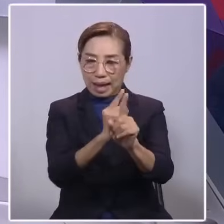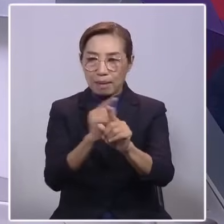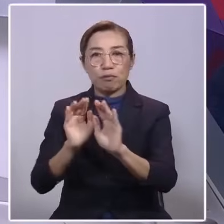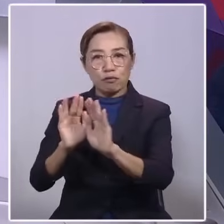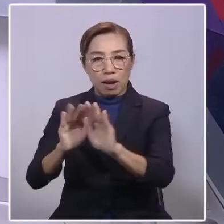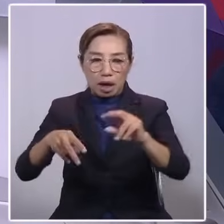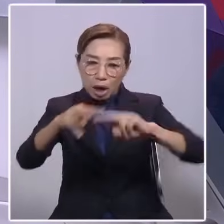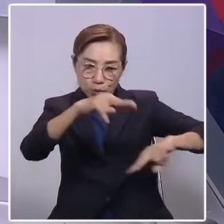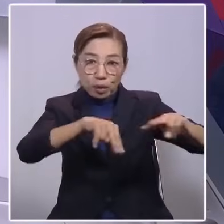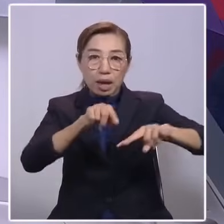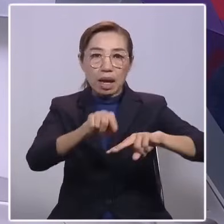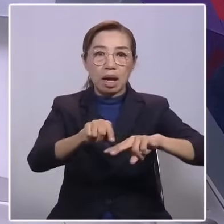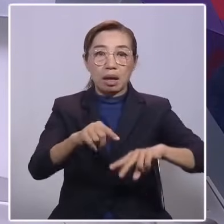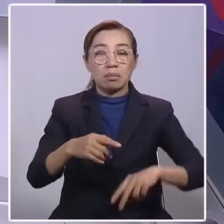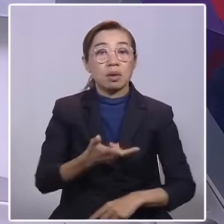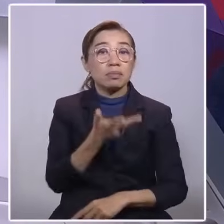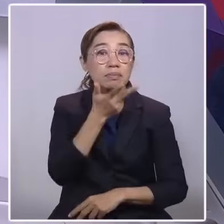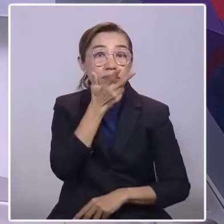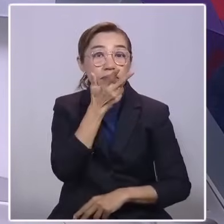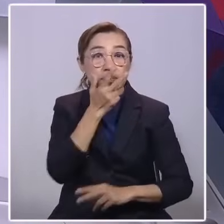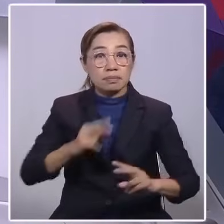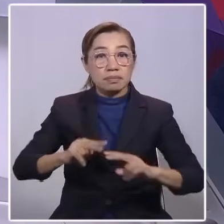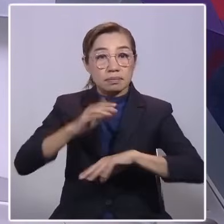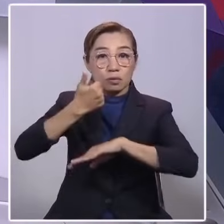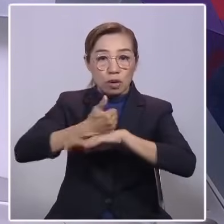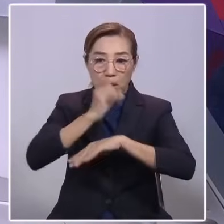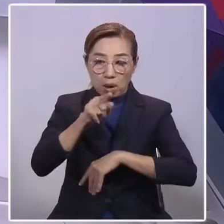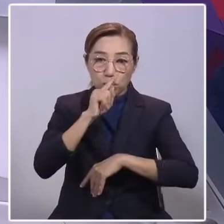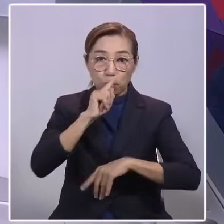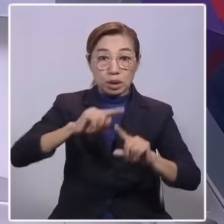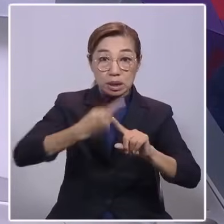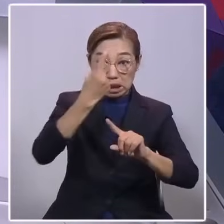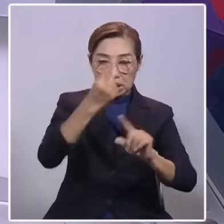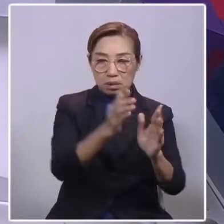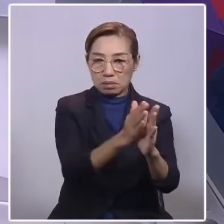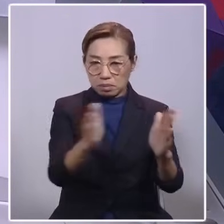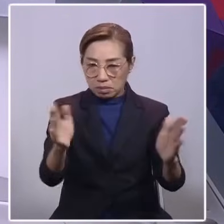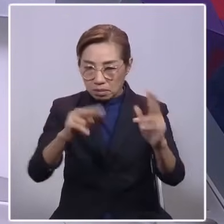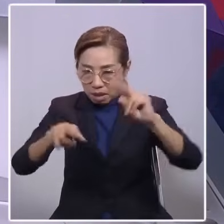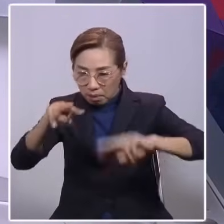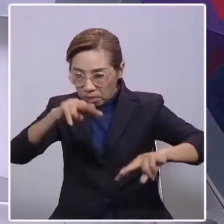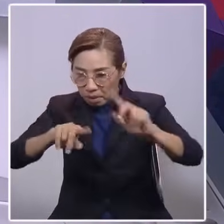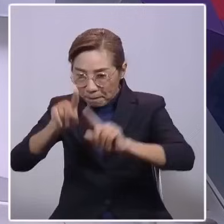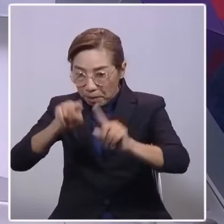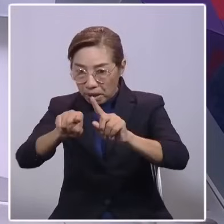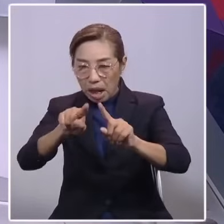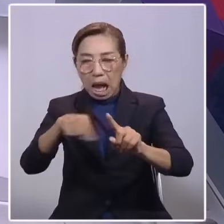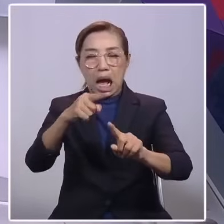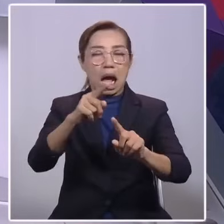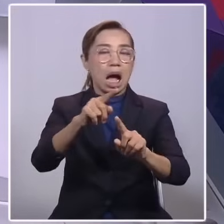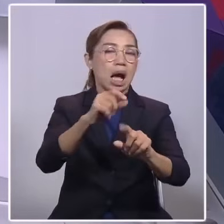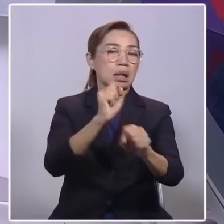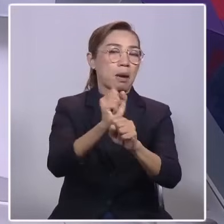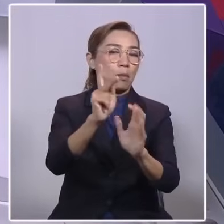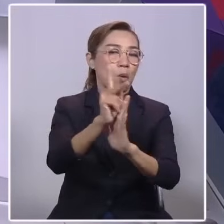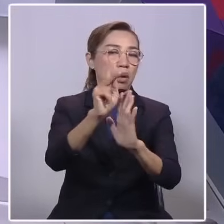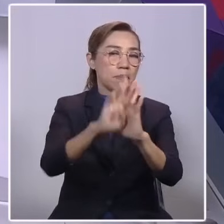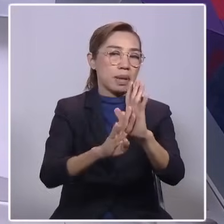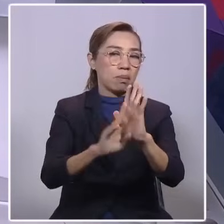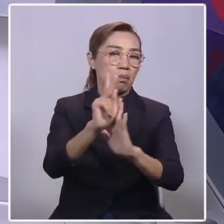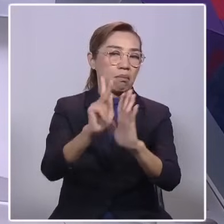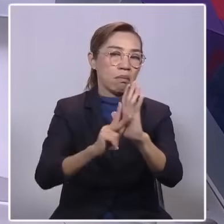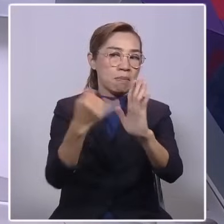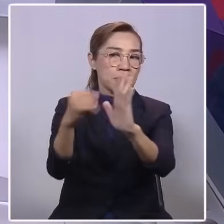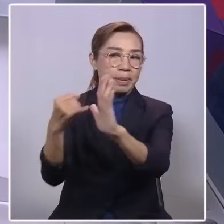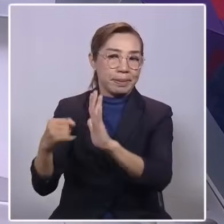อนุทินย้ำว่าถ้าหากอย่างน้อยเนี่ยเดือนแรกมีการประเมินแล้วเนี่ยมีการฝ่าฝืนกันเยอะไม่ปฏิบัติตามกฎหมายทั้ง